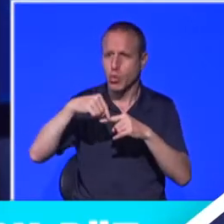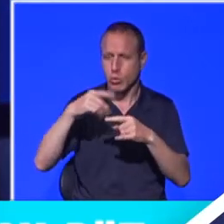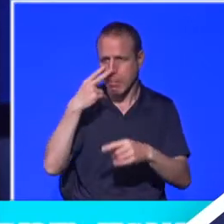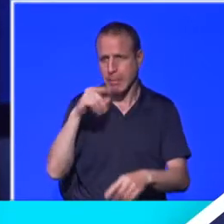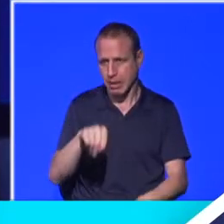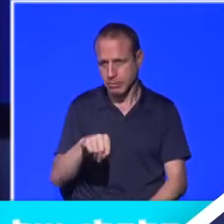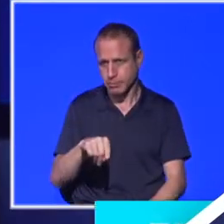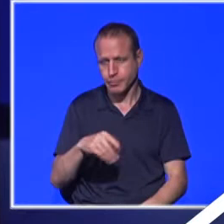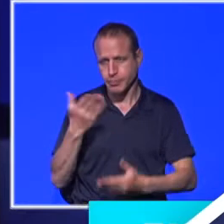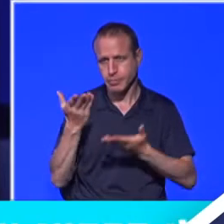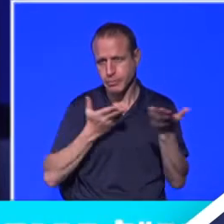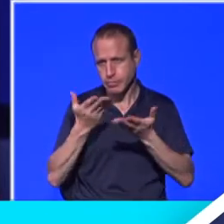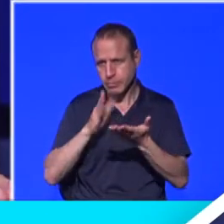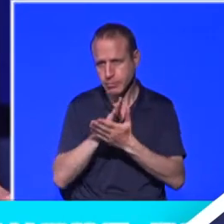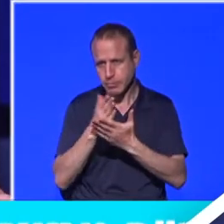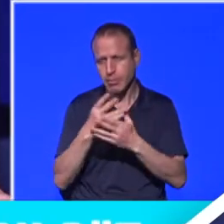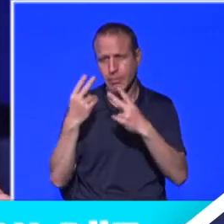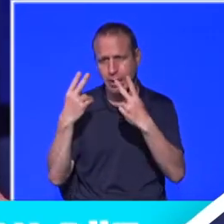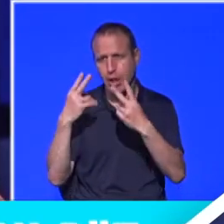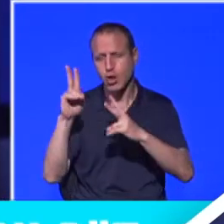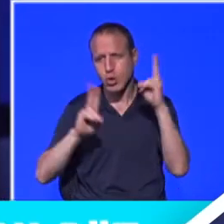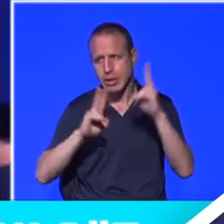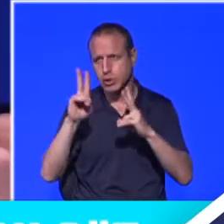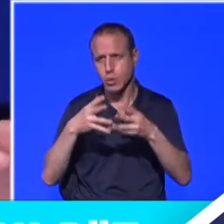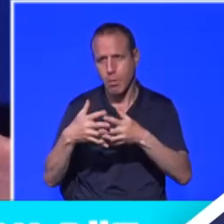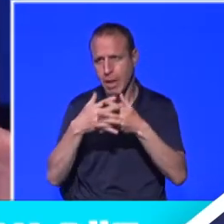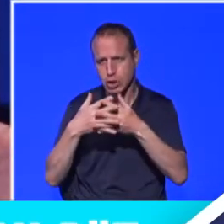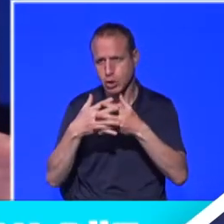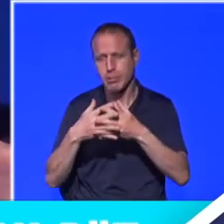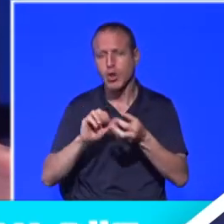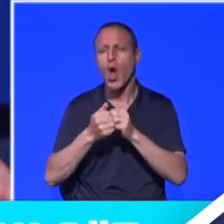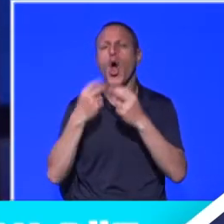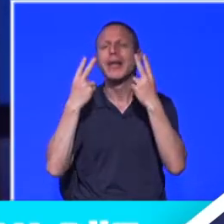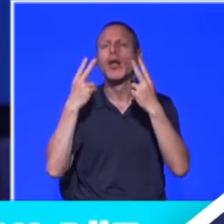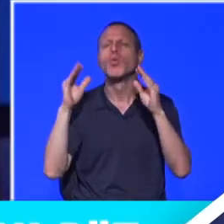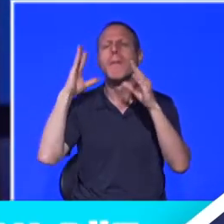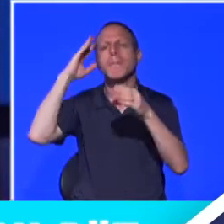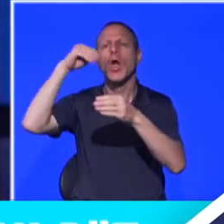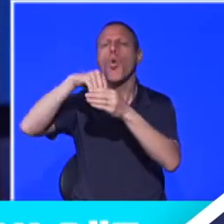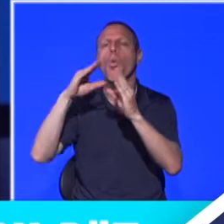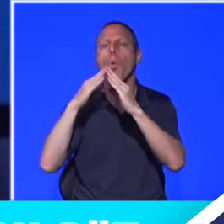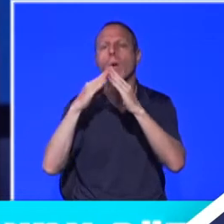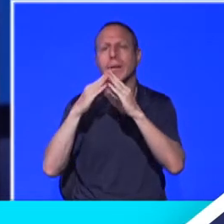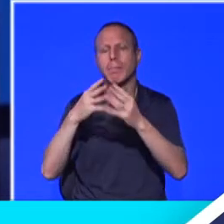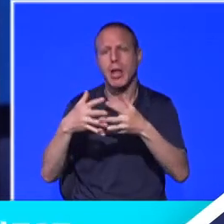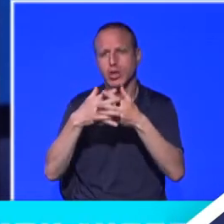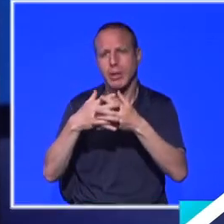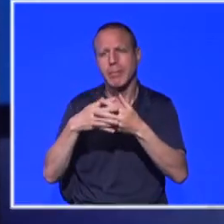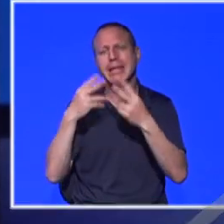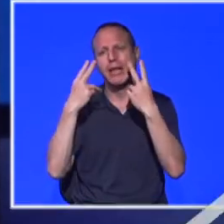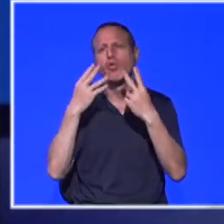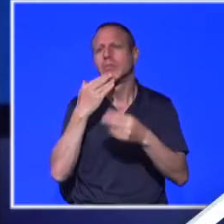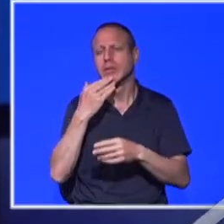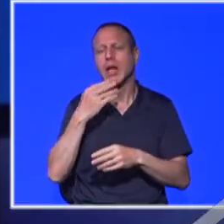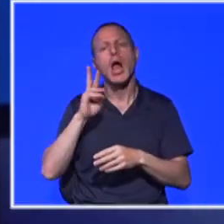זה שביחס בין כדאיות ייצור בארצות הברית, או כדאיות המגורים בארצות הברית, לכדאיות בישראל, יכול להיות